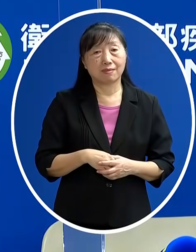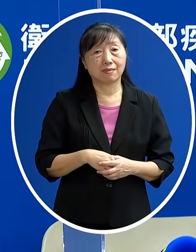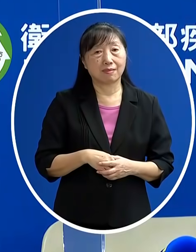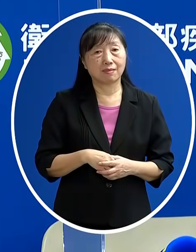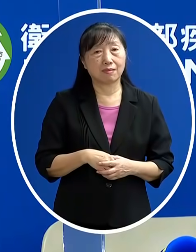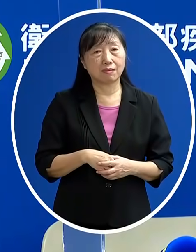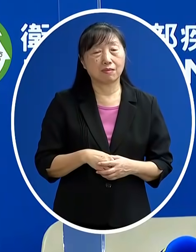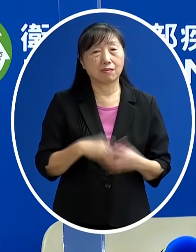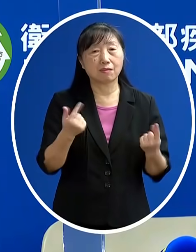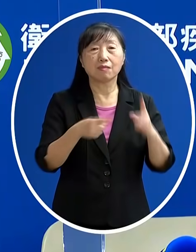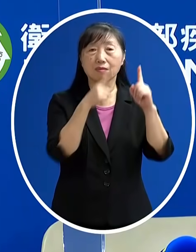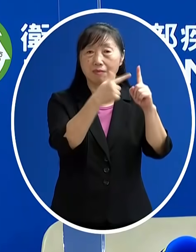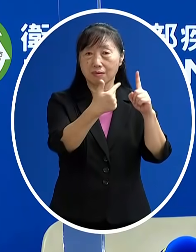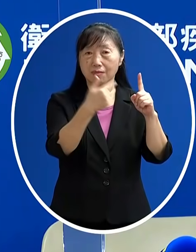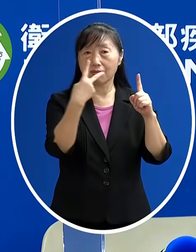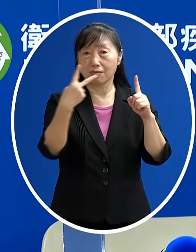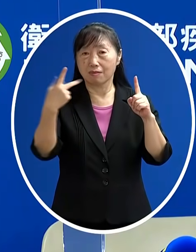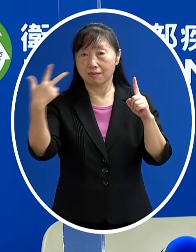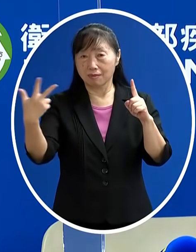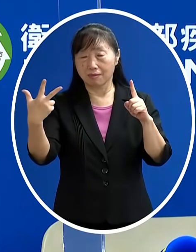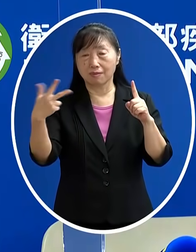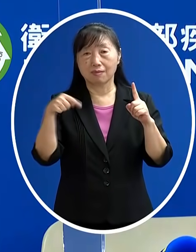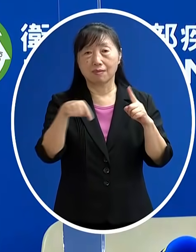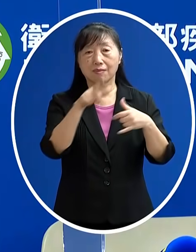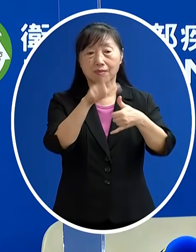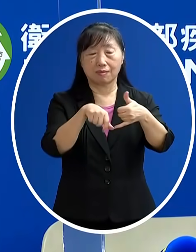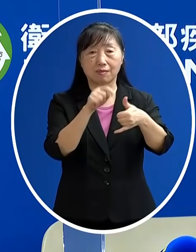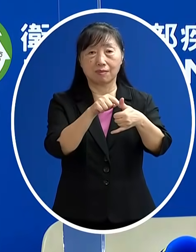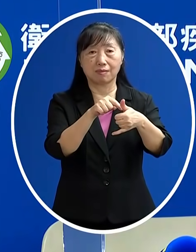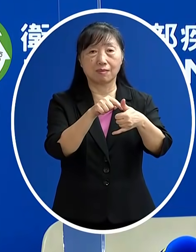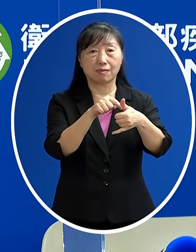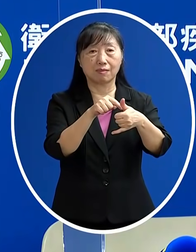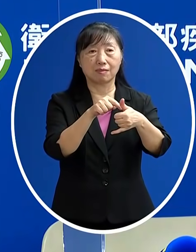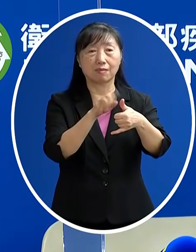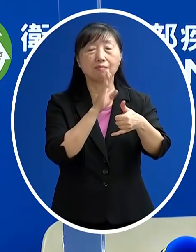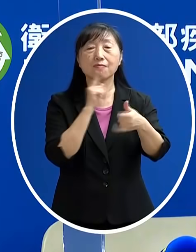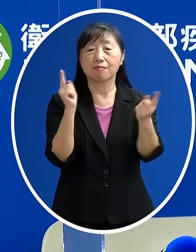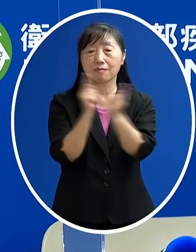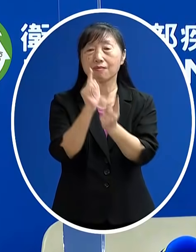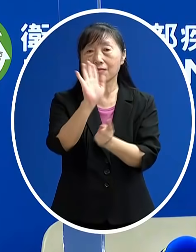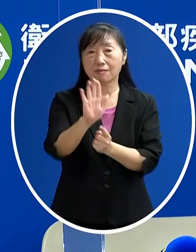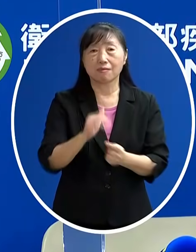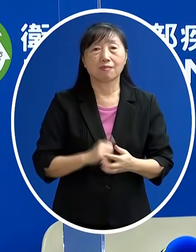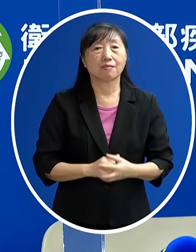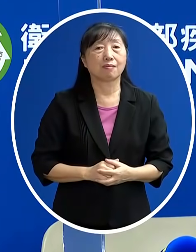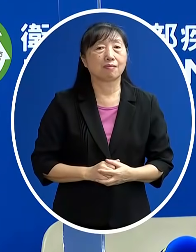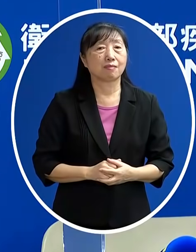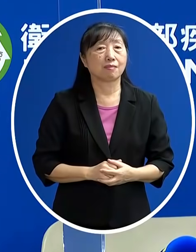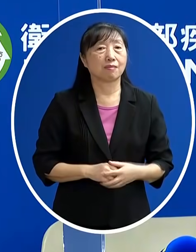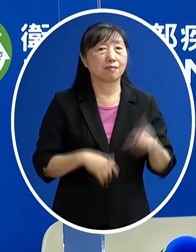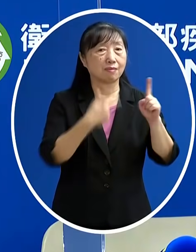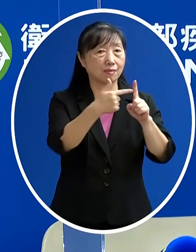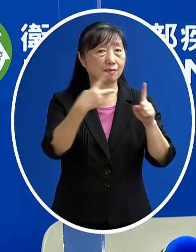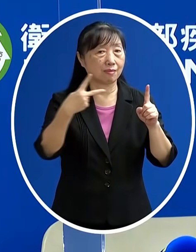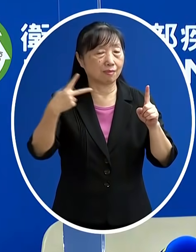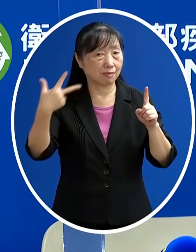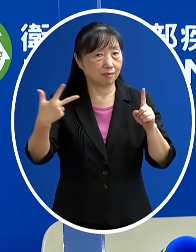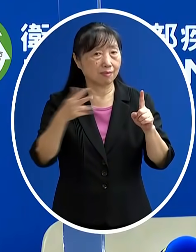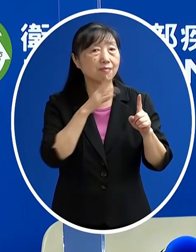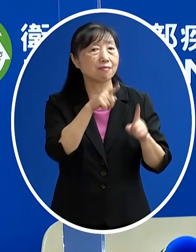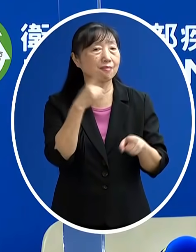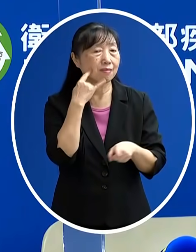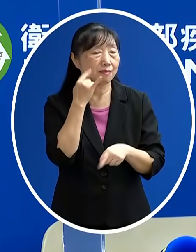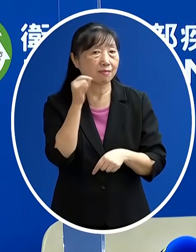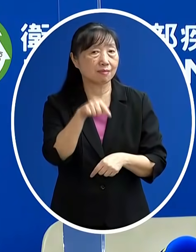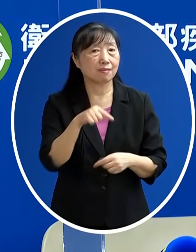于是一个16227，哦，他的一个接触者哈，也就是16227的妈